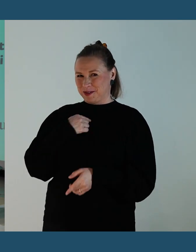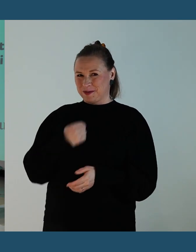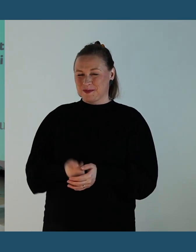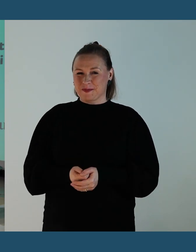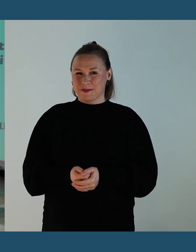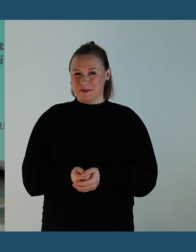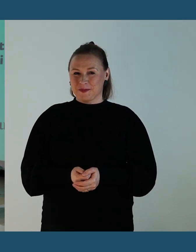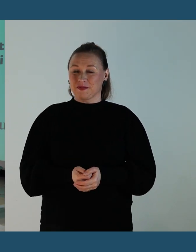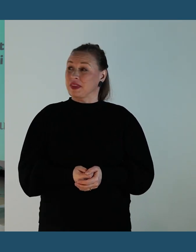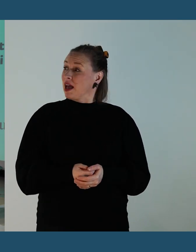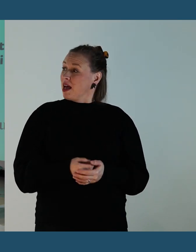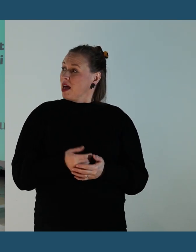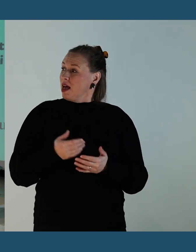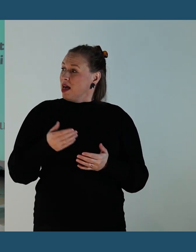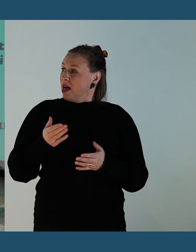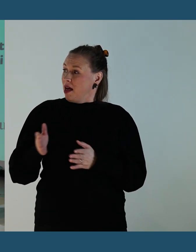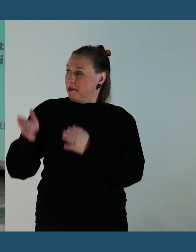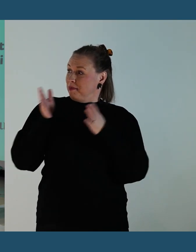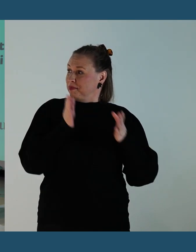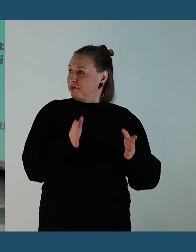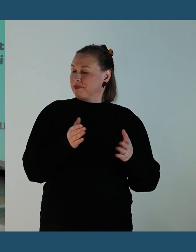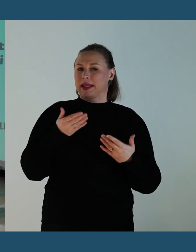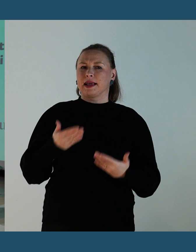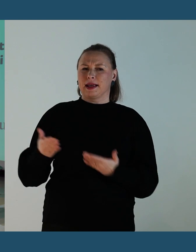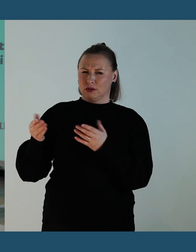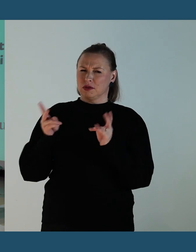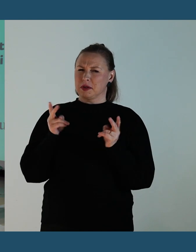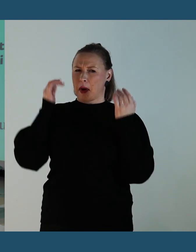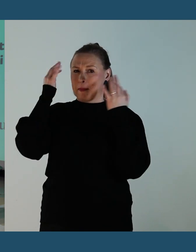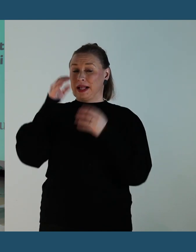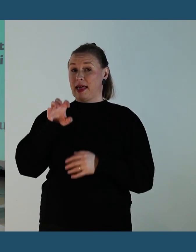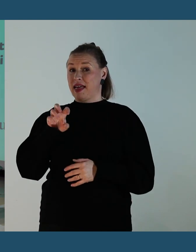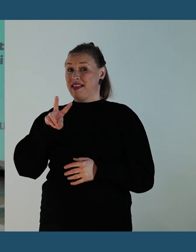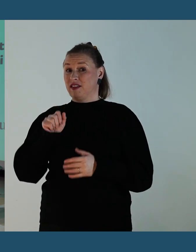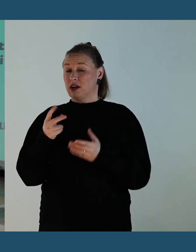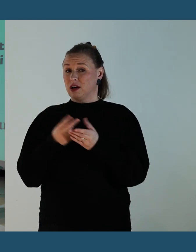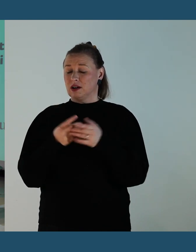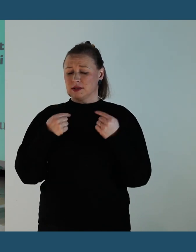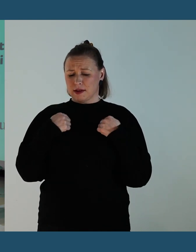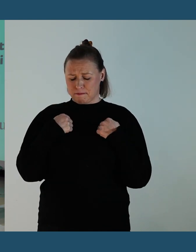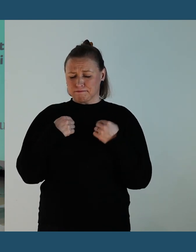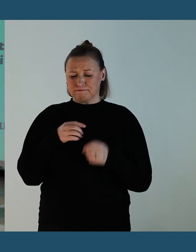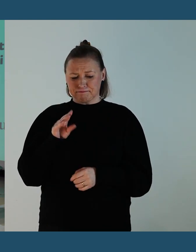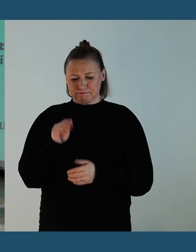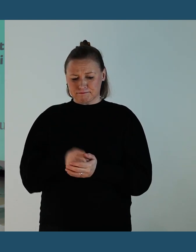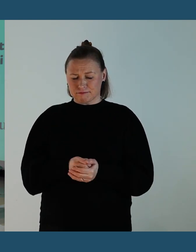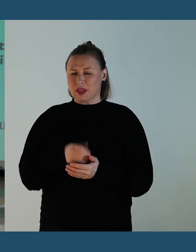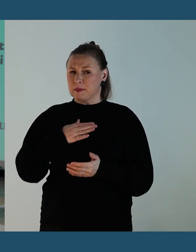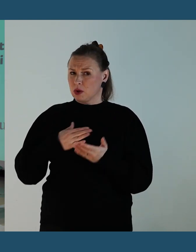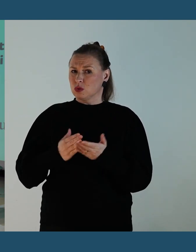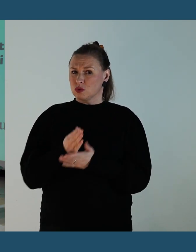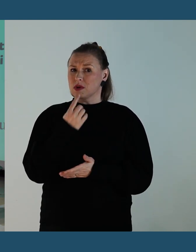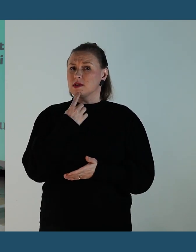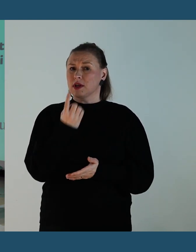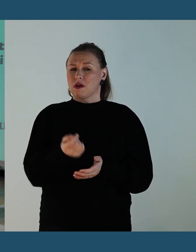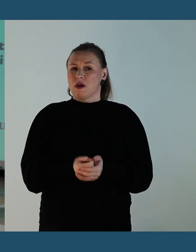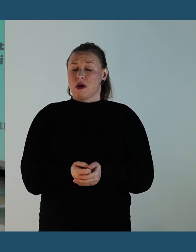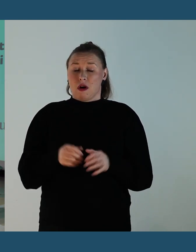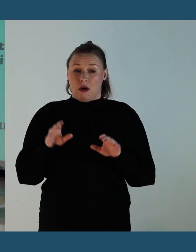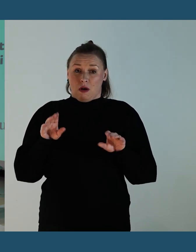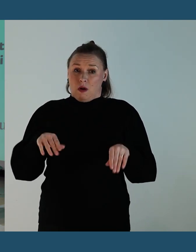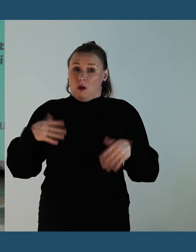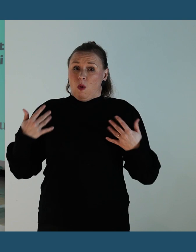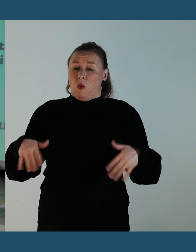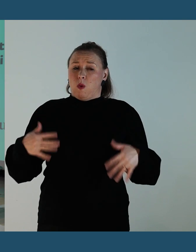Joo, kiitos. Tietysti komppaan tässä Eevaa kaikissa asioissa ja sanon ihan suoraan, että tämä herättää niin kuin